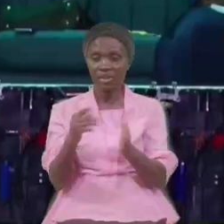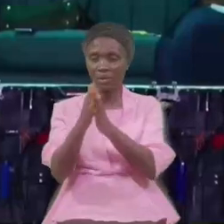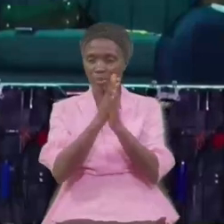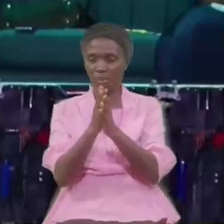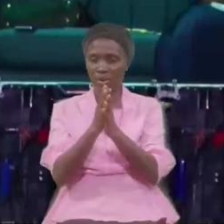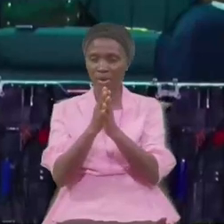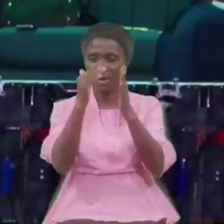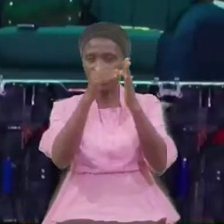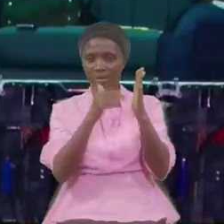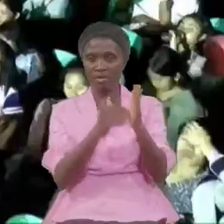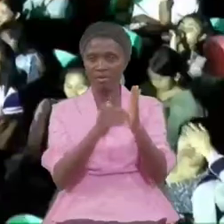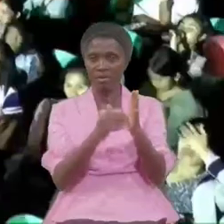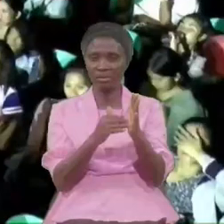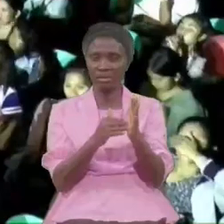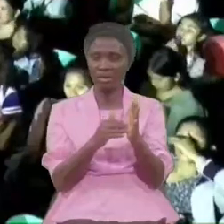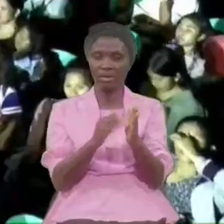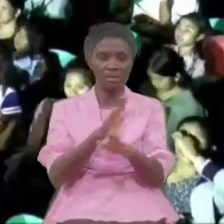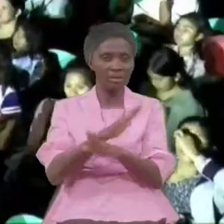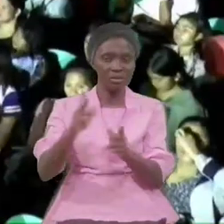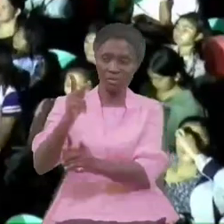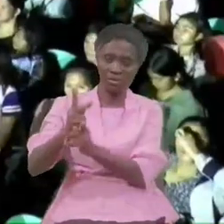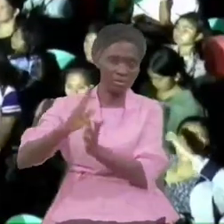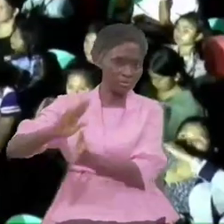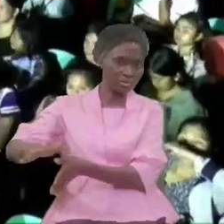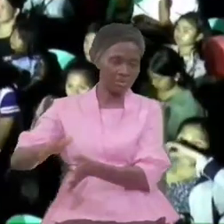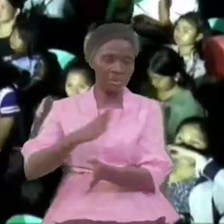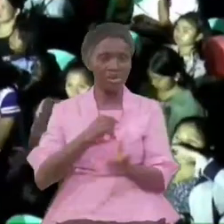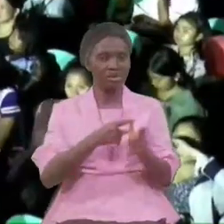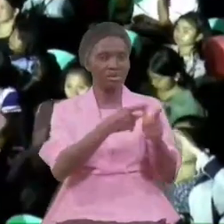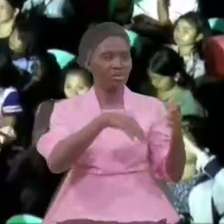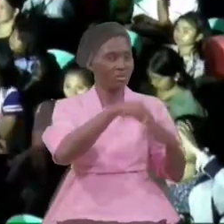Non seulement qu'il fasse connaître sa requête et sa prière,